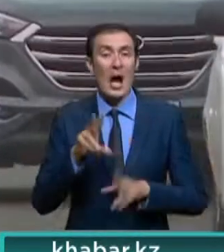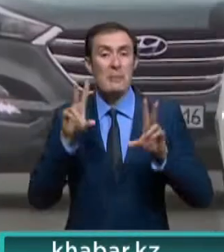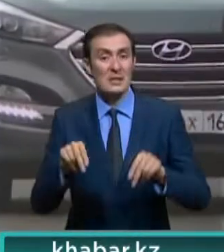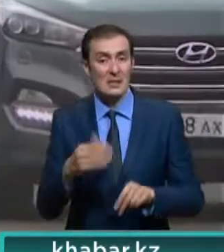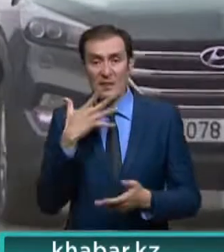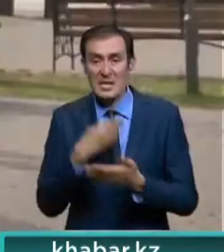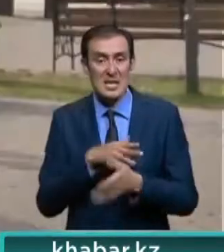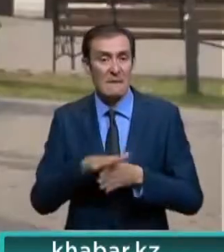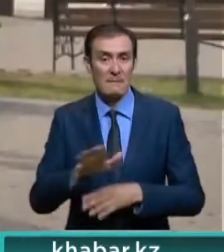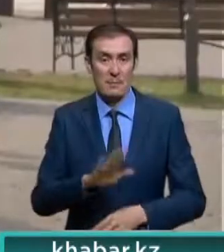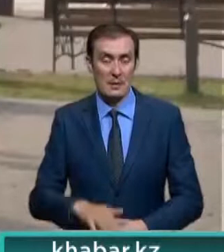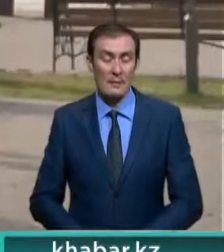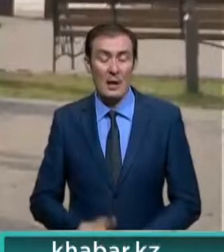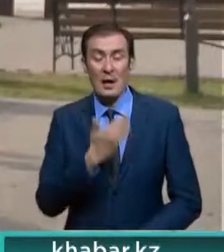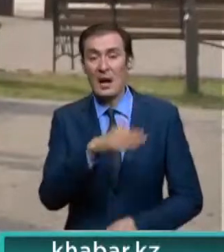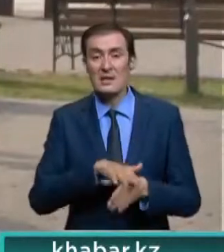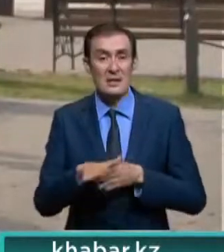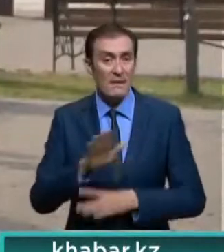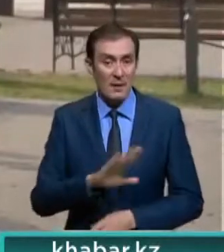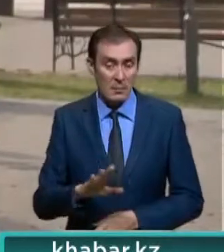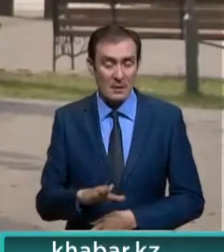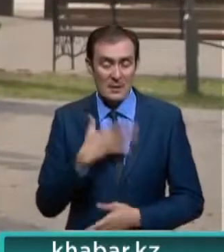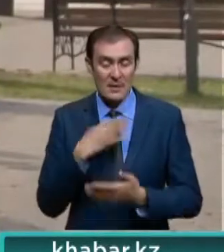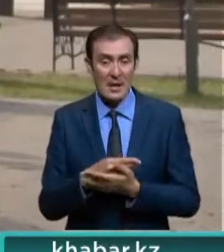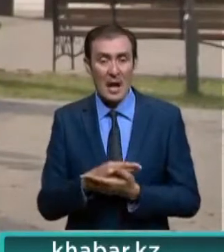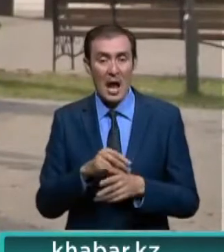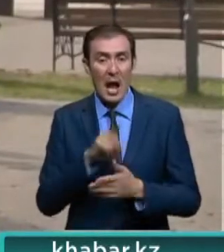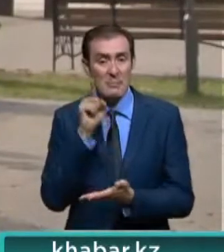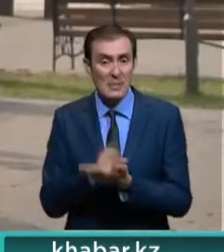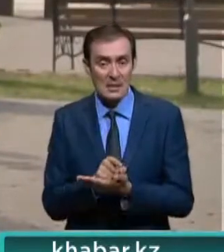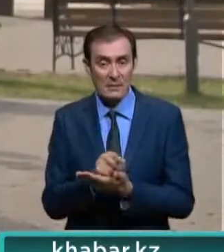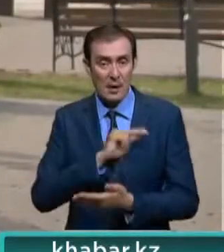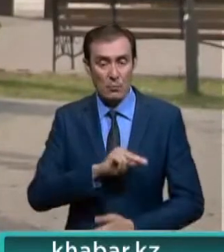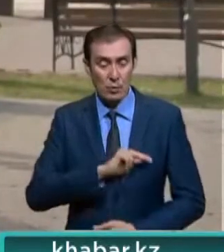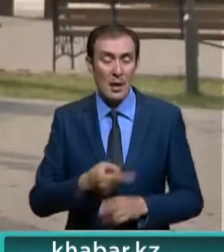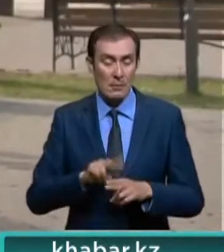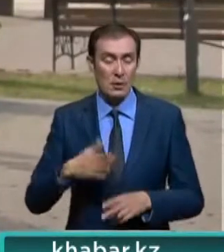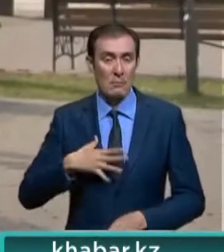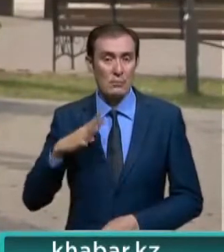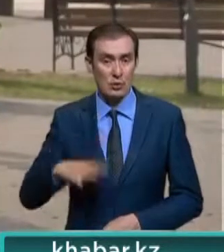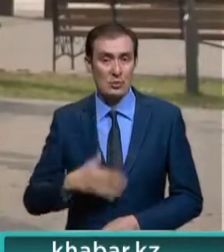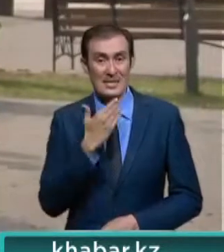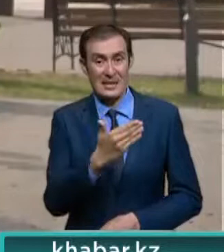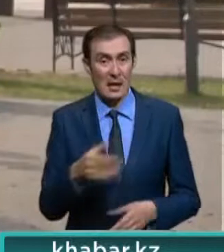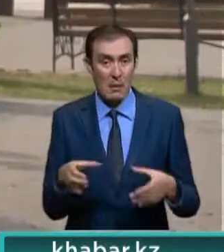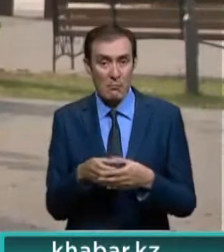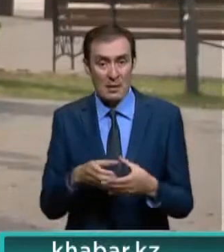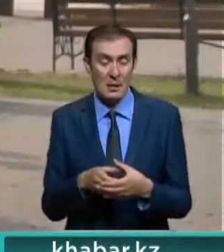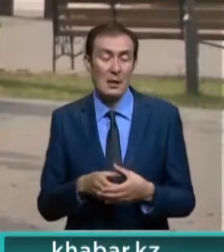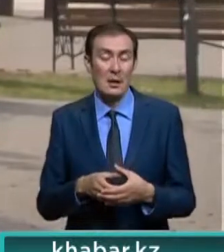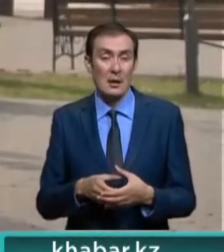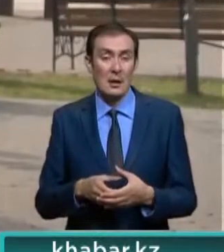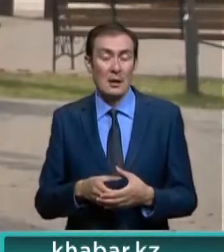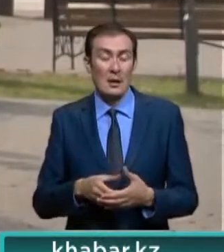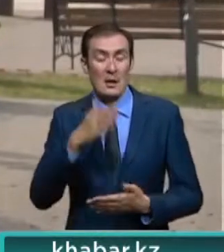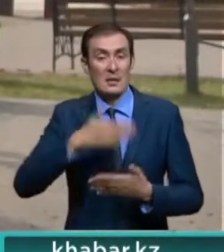предприниматели не выполнили. Они не выполнили часть своих обязательств. Поэтому нам пришлось с ними расстаться по этому